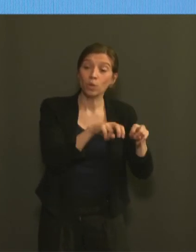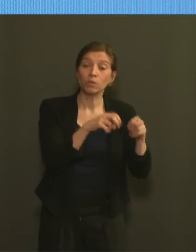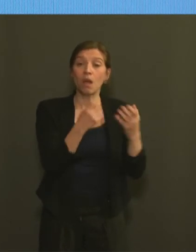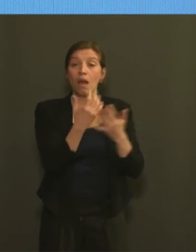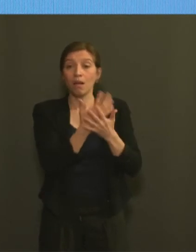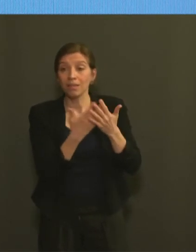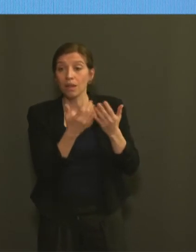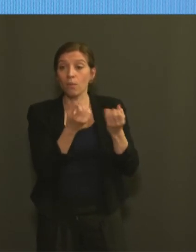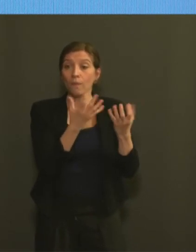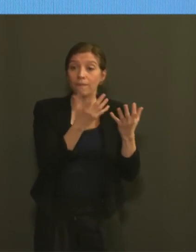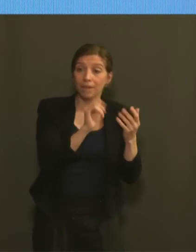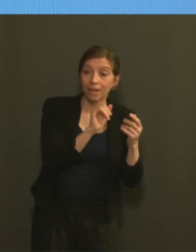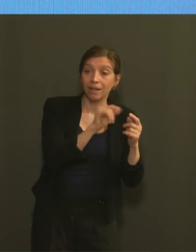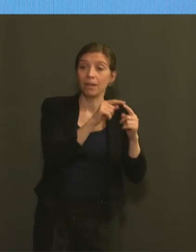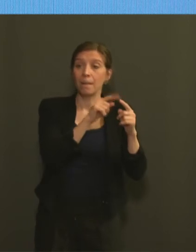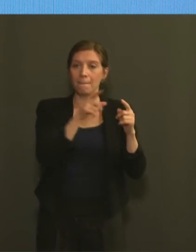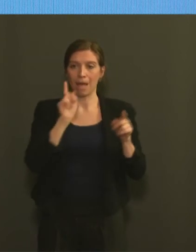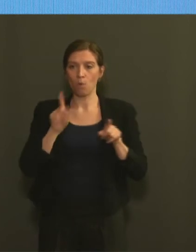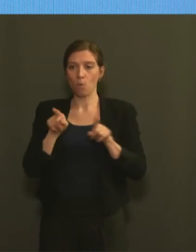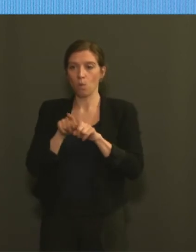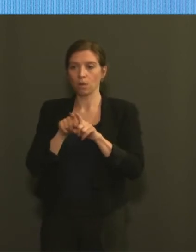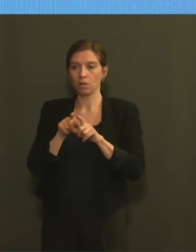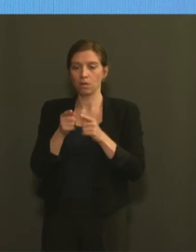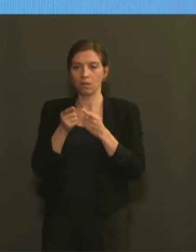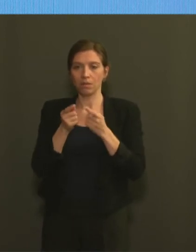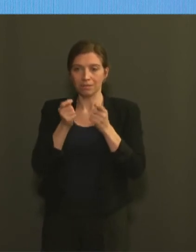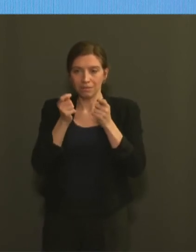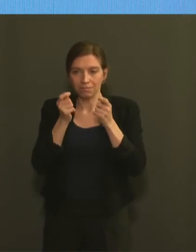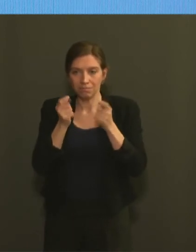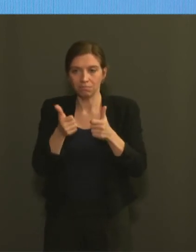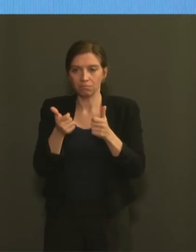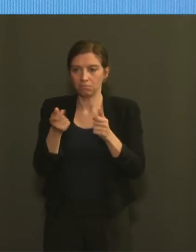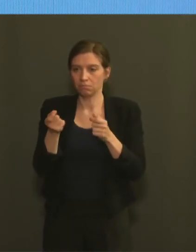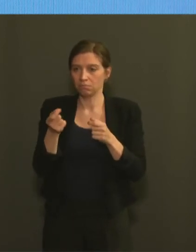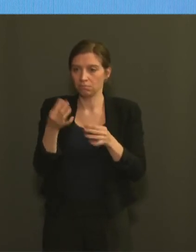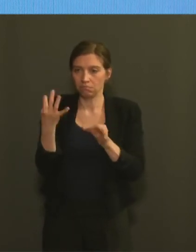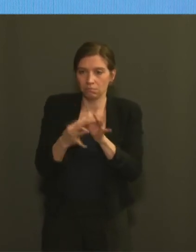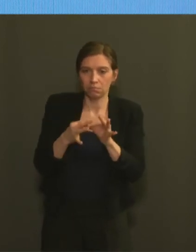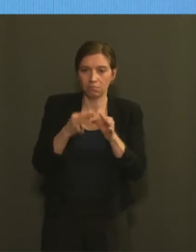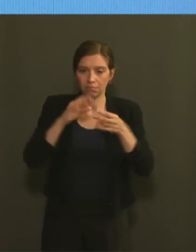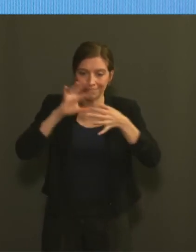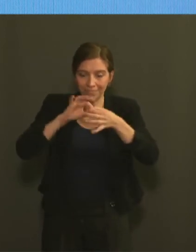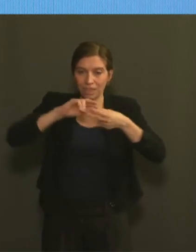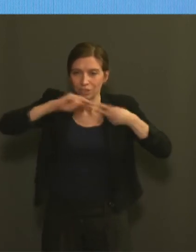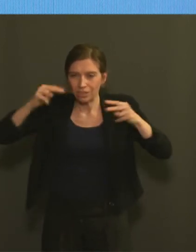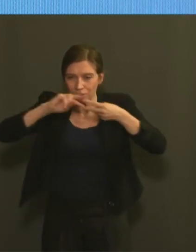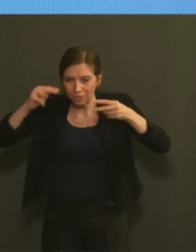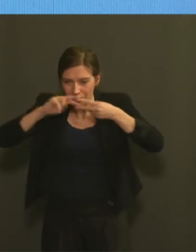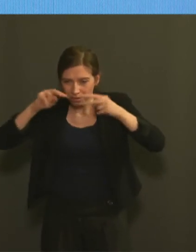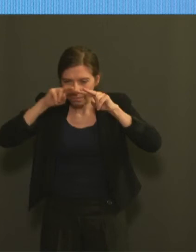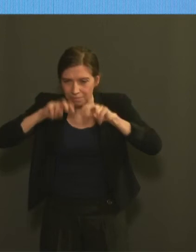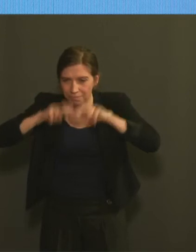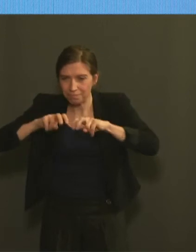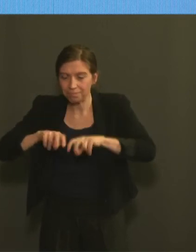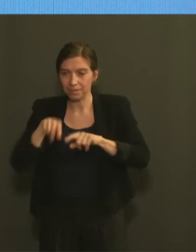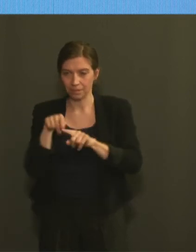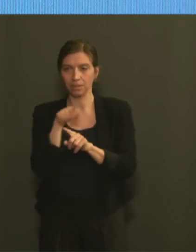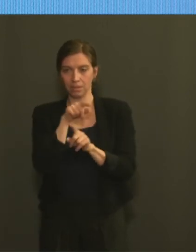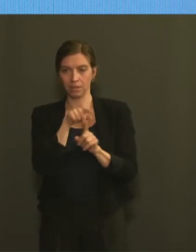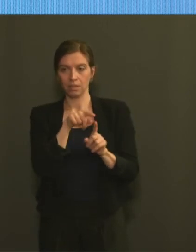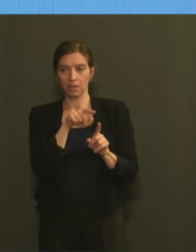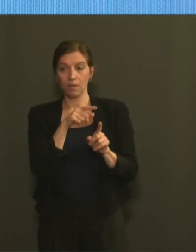et aucune rio times et où vivent de virus talent inné 10 caractérisée en arcade ouverte aux importantes ventes